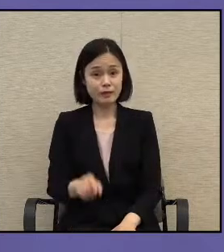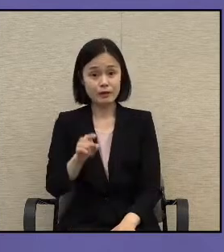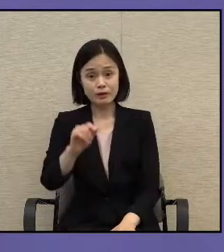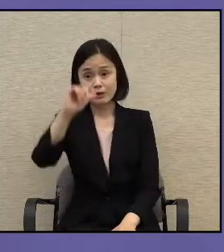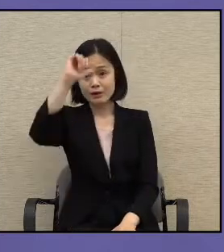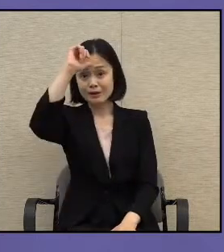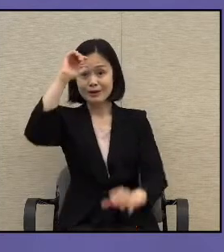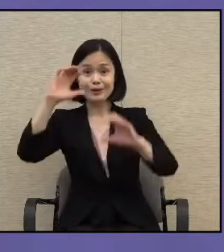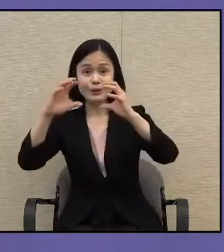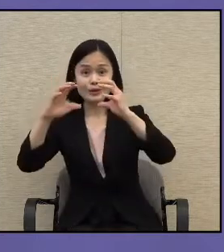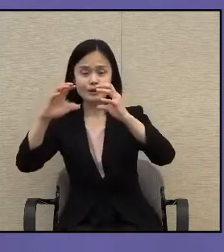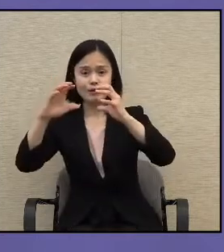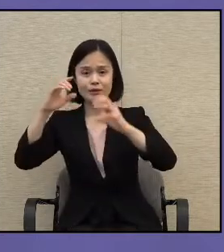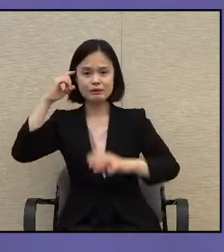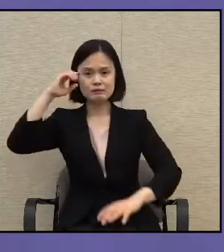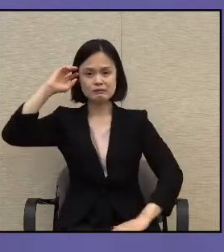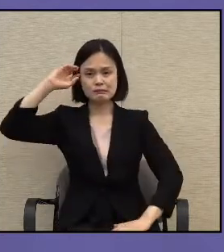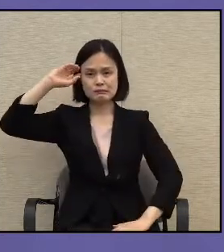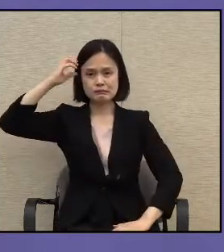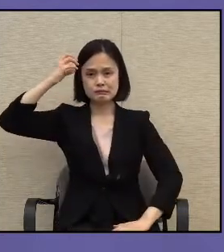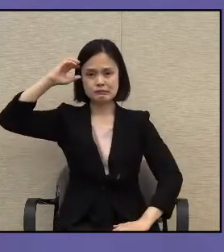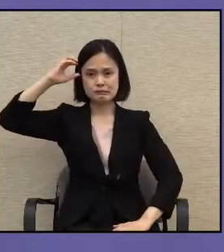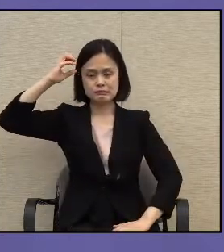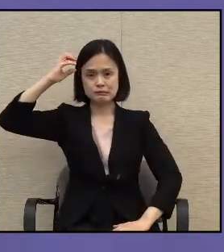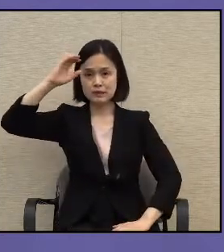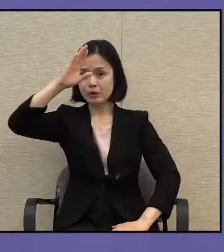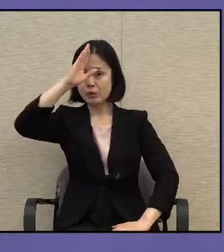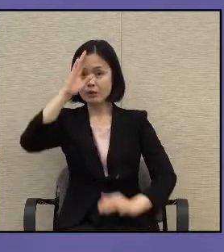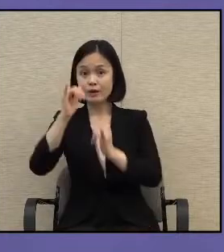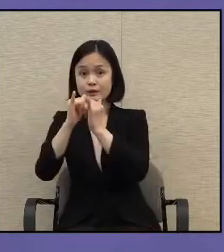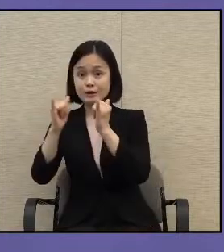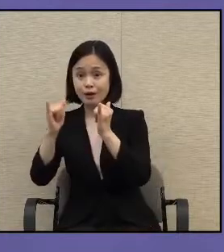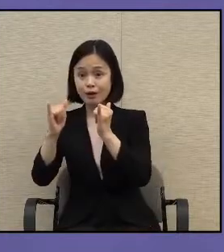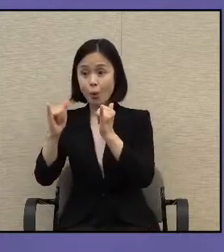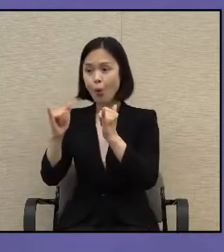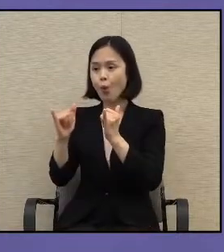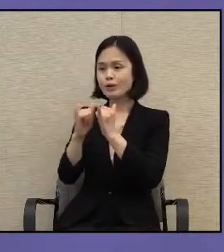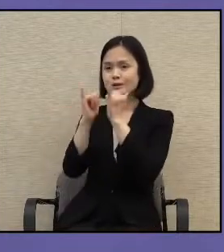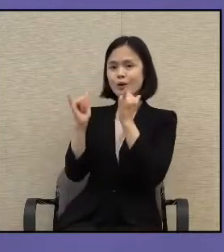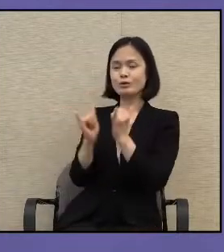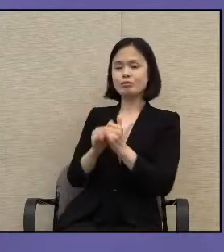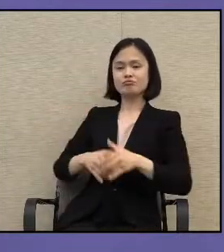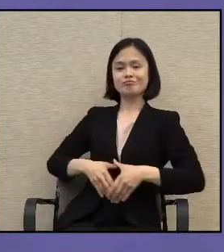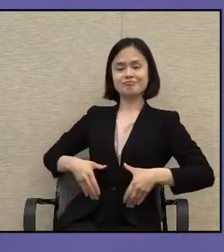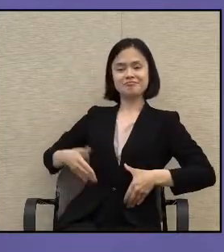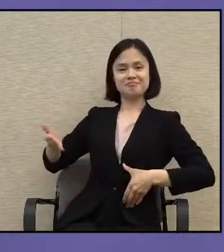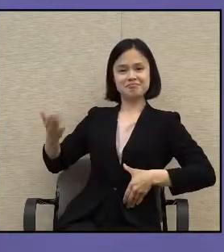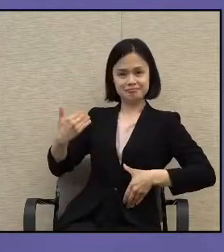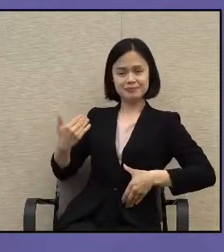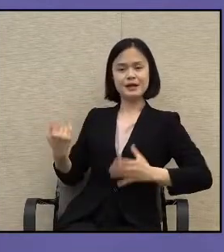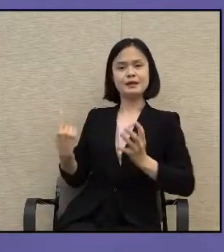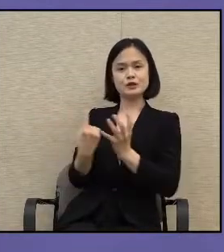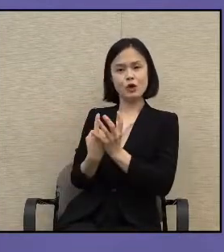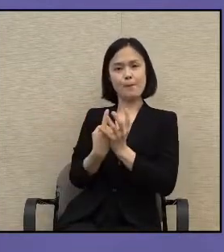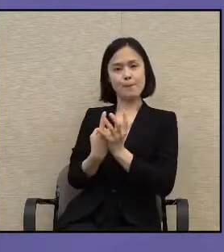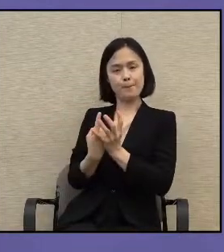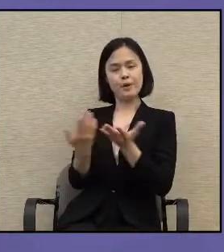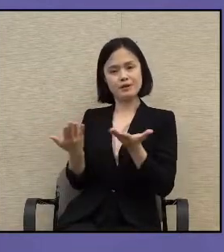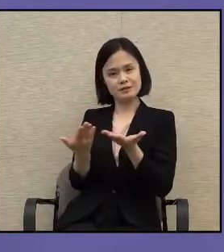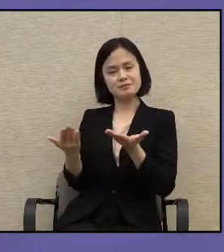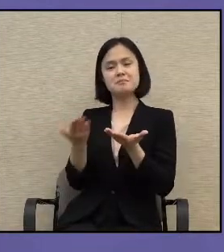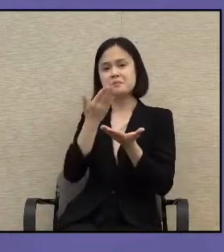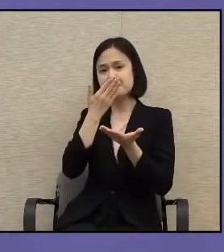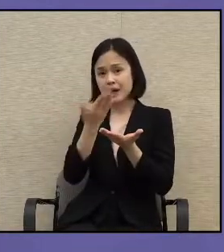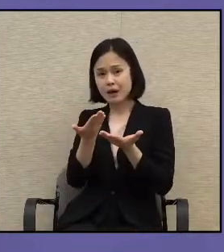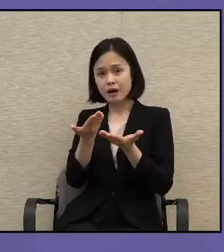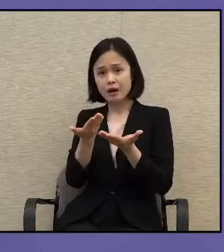훨씬 더 이렇게 사회에서 수용되는 사람들이다라고 한다면 이혼 상태라고 하는 것은 또 인도는 또